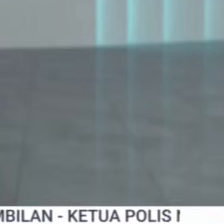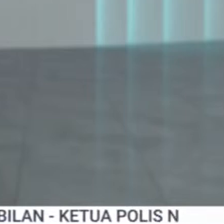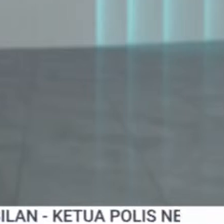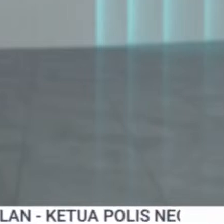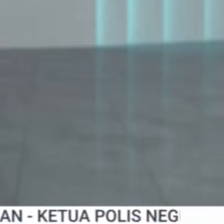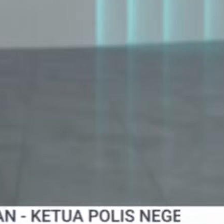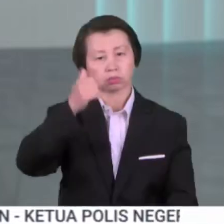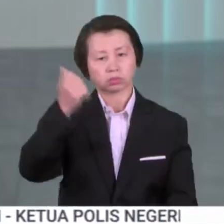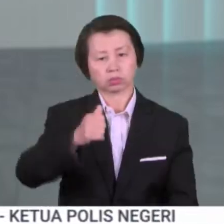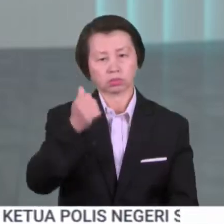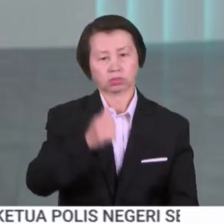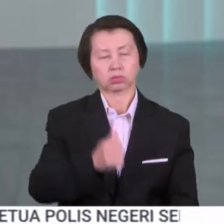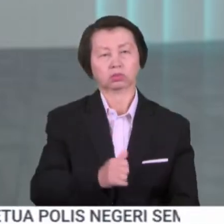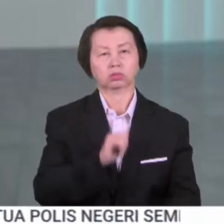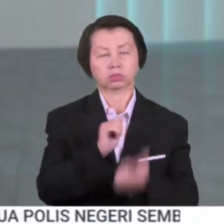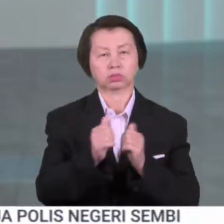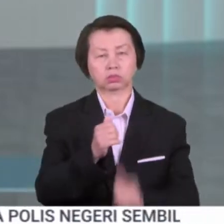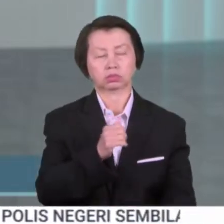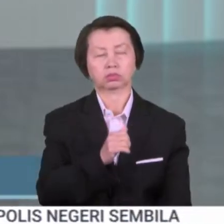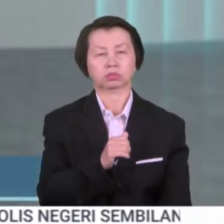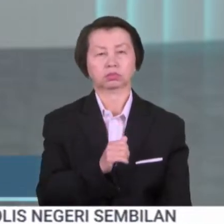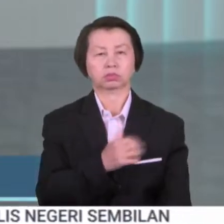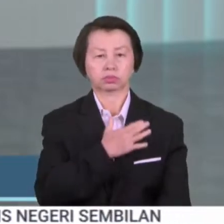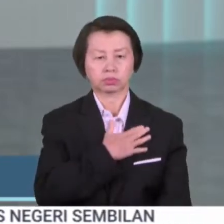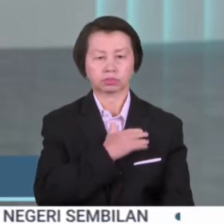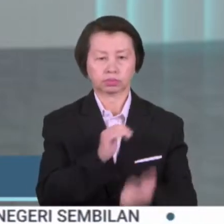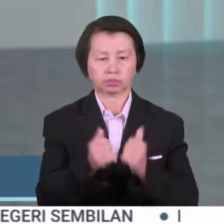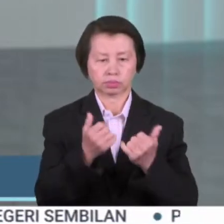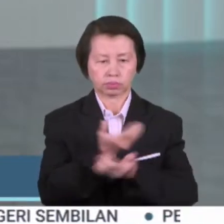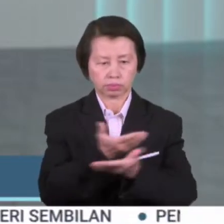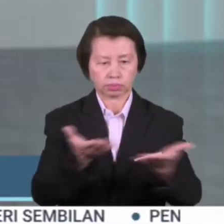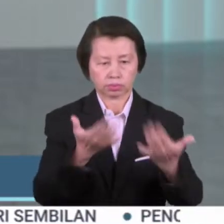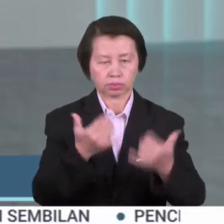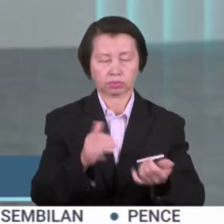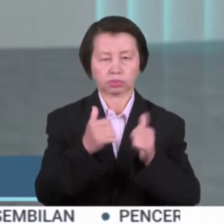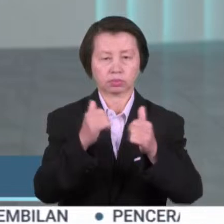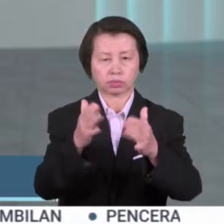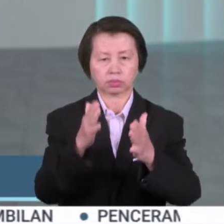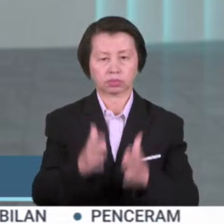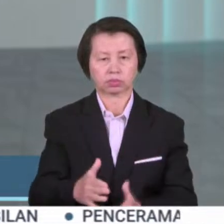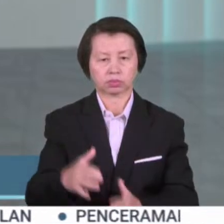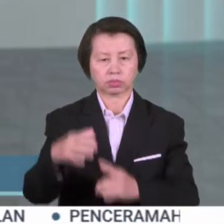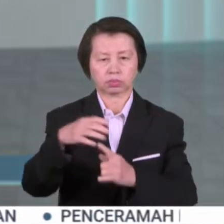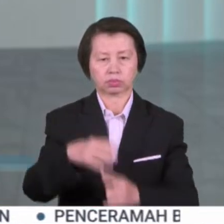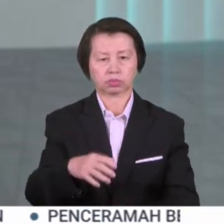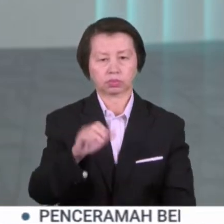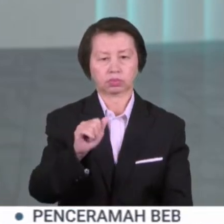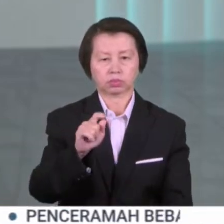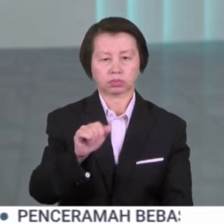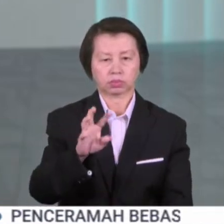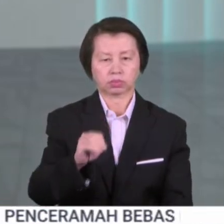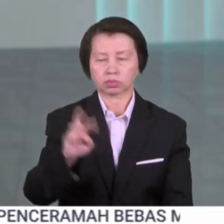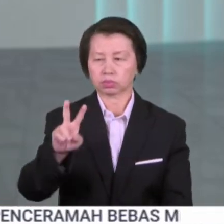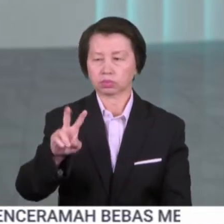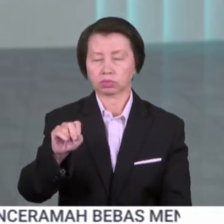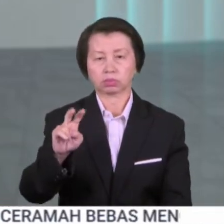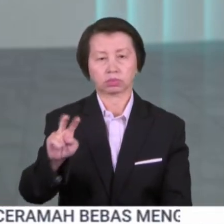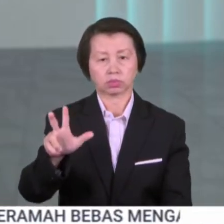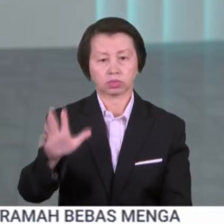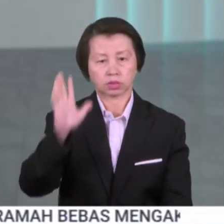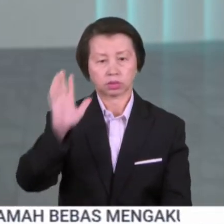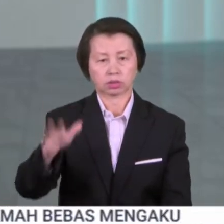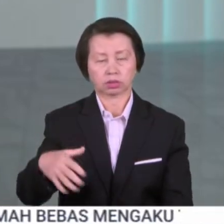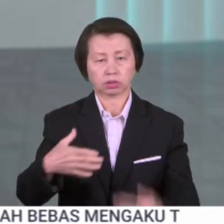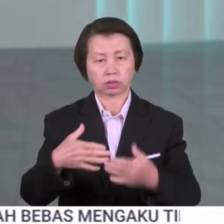Assalamualaikum dan salam sukan untuk semua cabarang si menanti atlet negara pada kerjanan olahraga aset atf 2023 yang akan